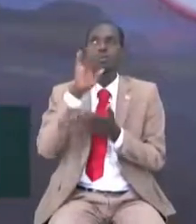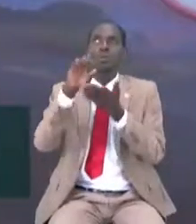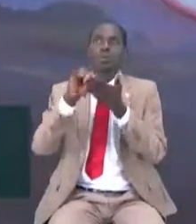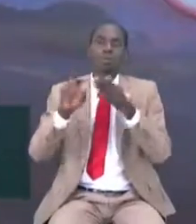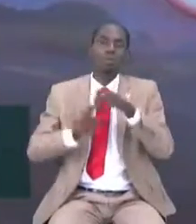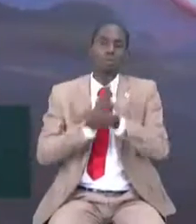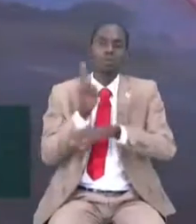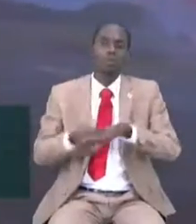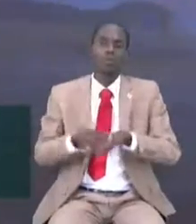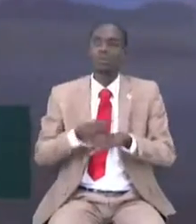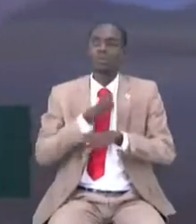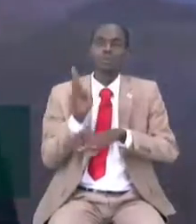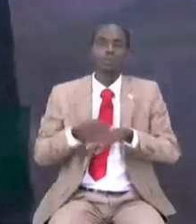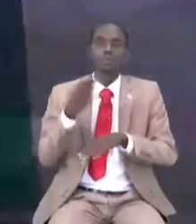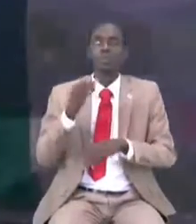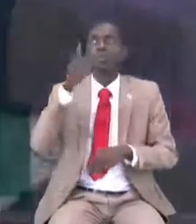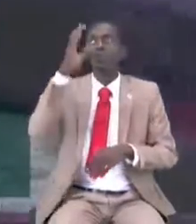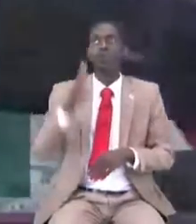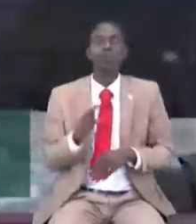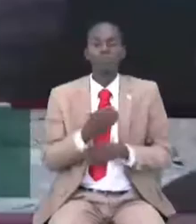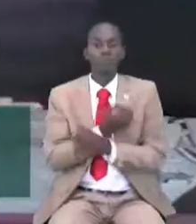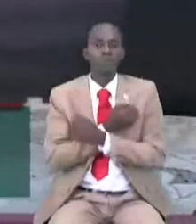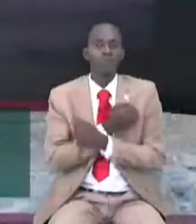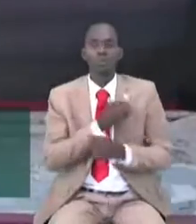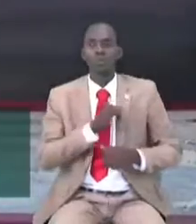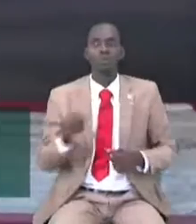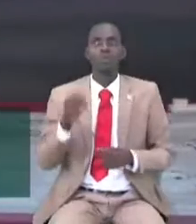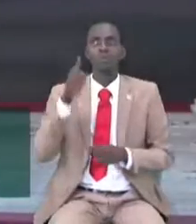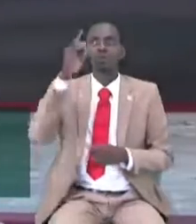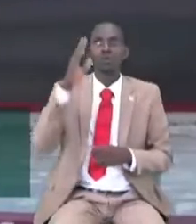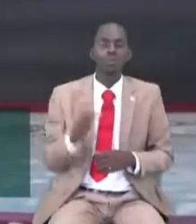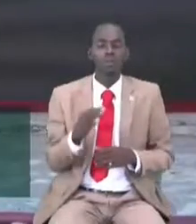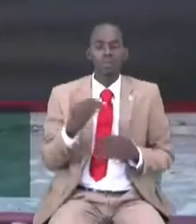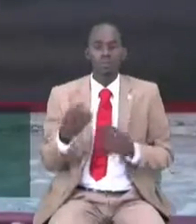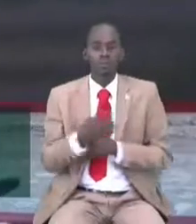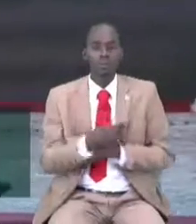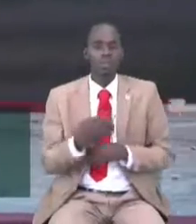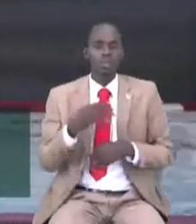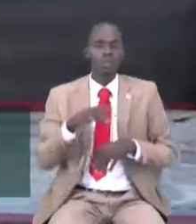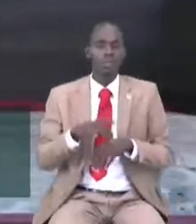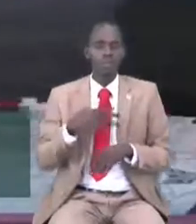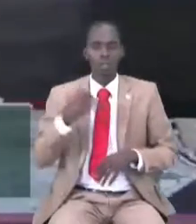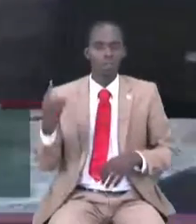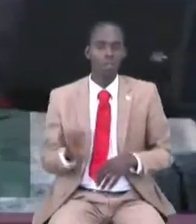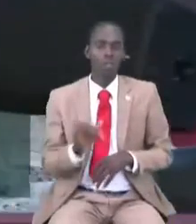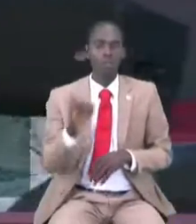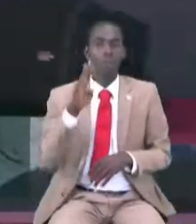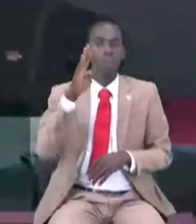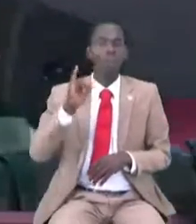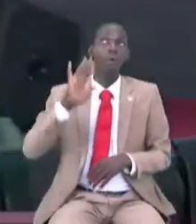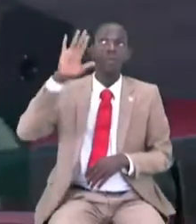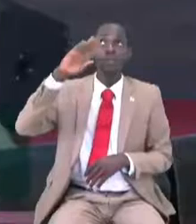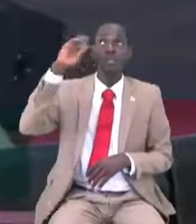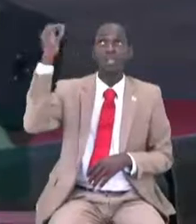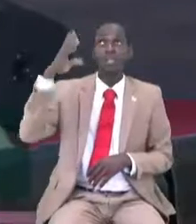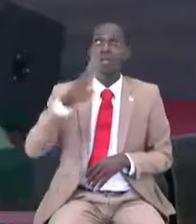miséricordieux aujourd'hui et miséricordieux pour toujours. Nous sommes sauvés par la grâce. Cela ne provient pas de nous. C'est le don de Dieu.